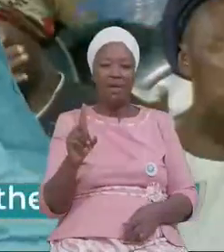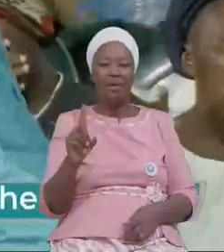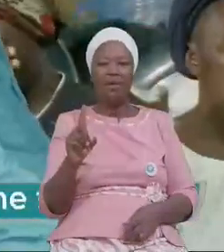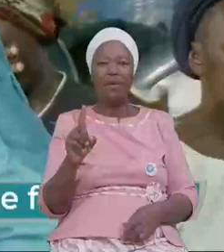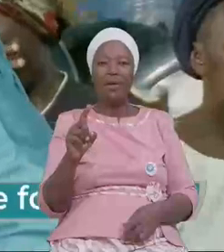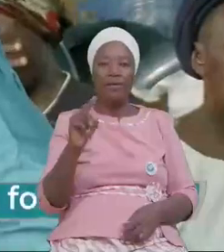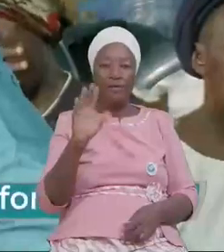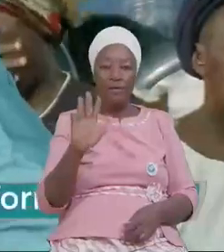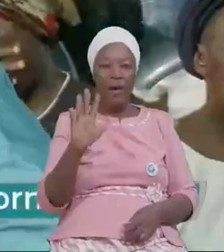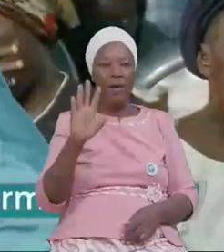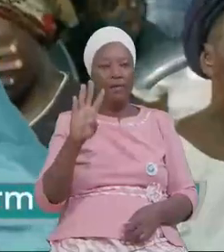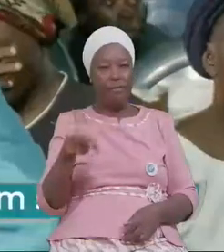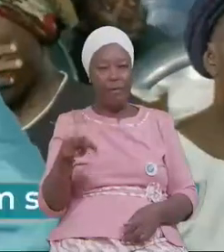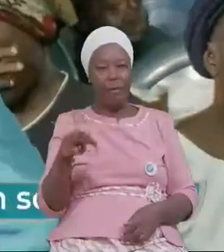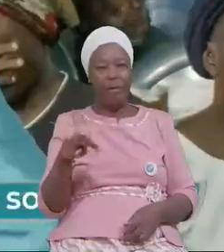54